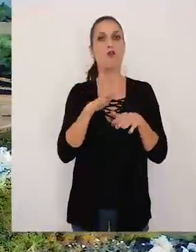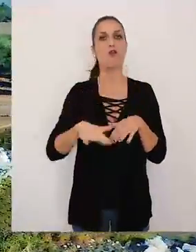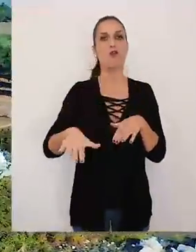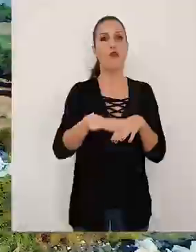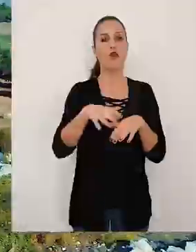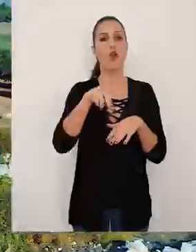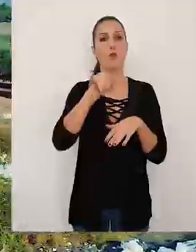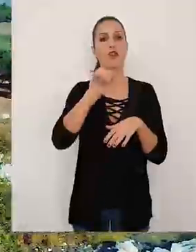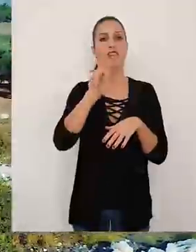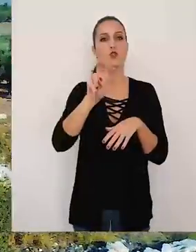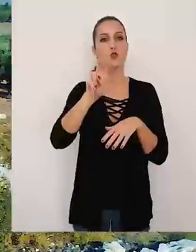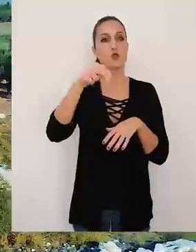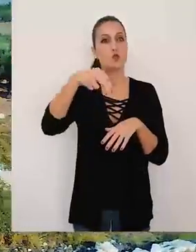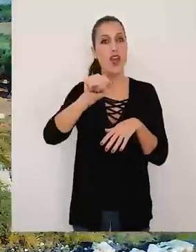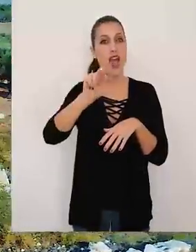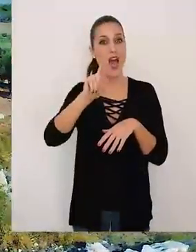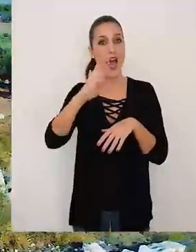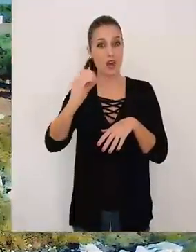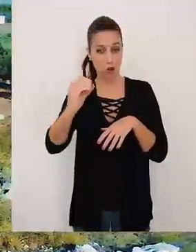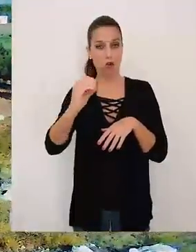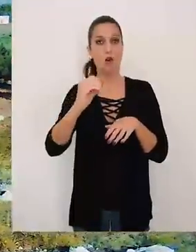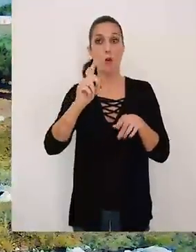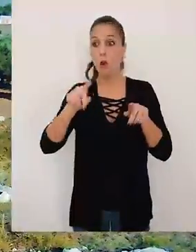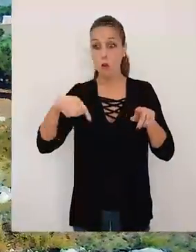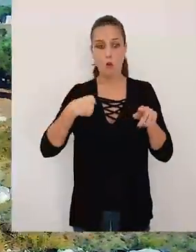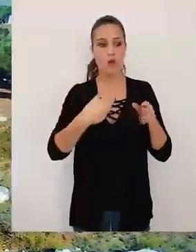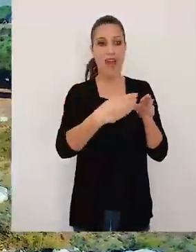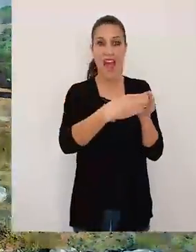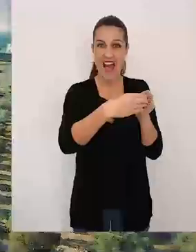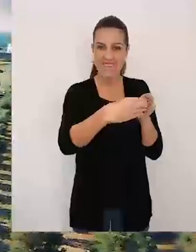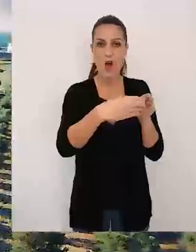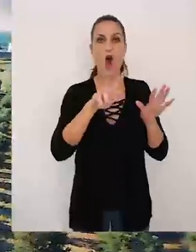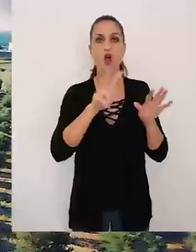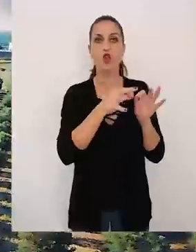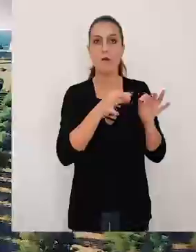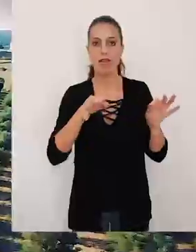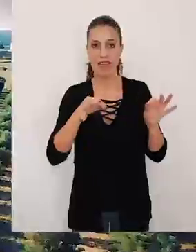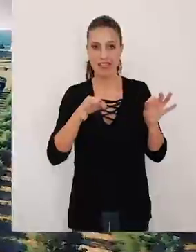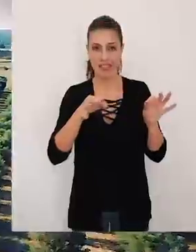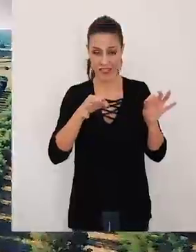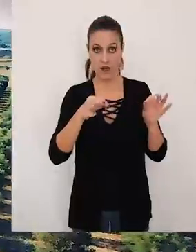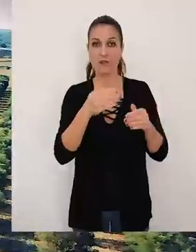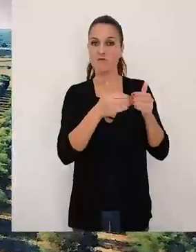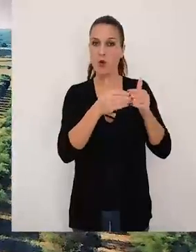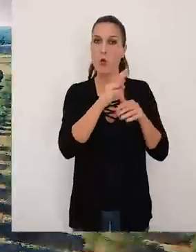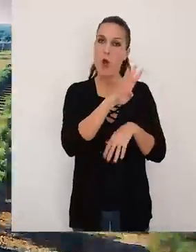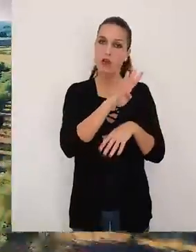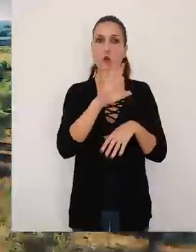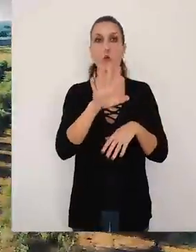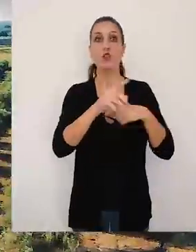In alcuni tratti le imponenti mura raggiungono lo spessore di 8 metri, innalzate tra il IV e V secolo